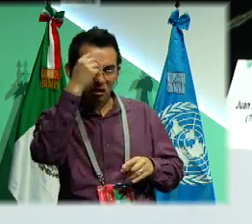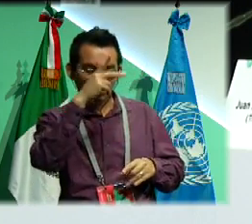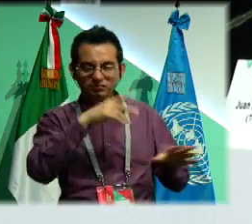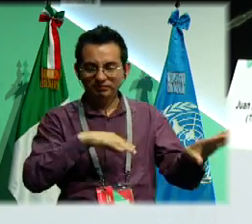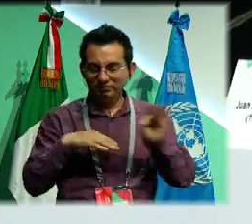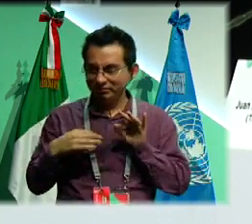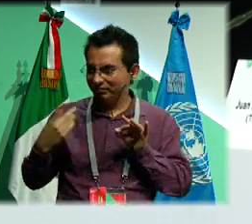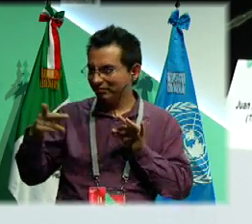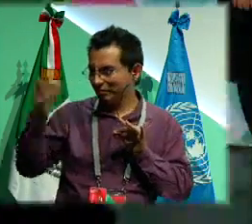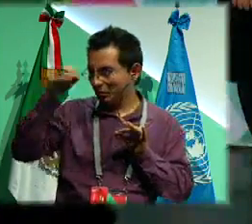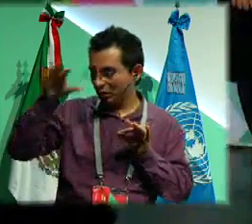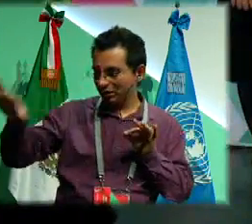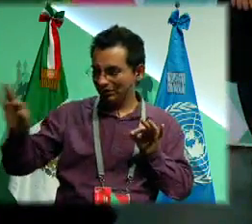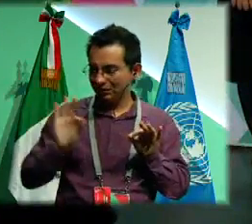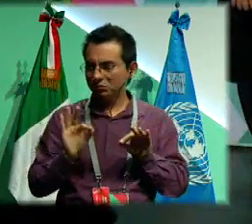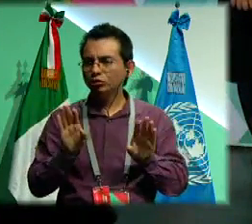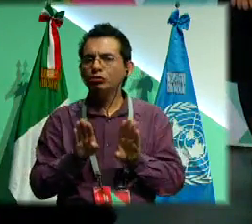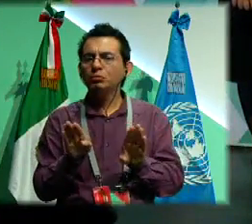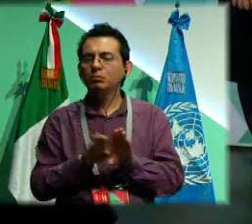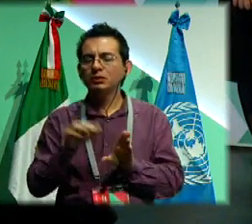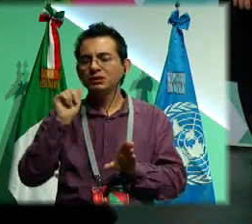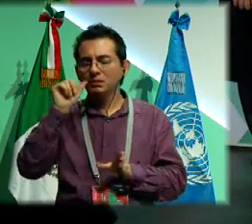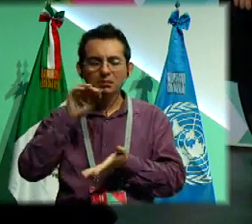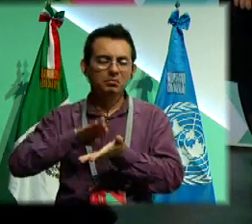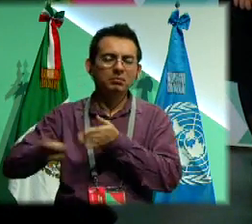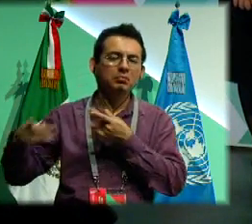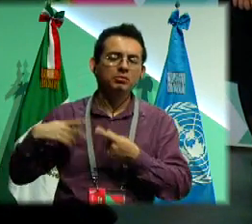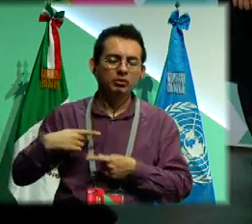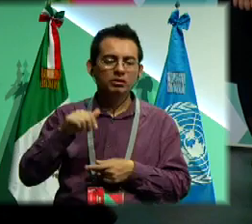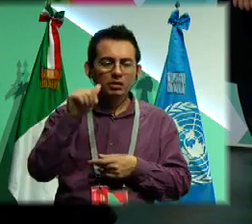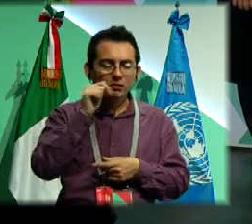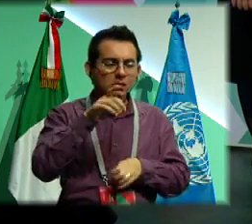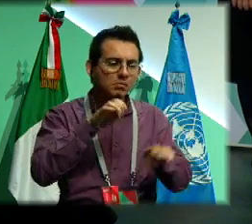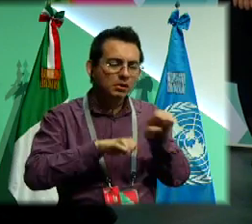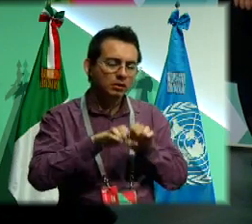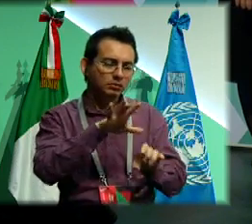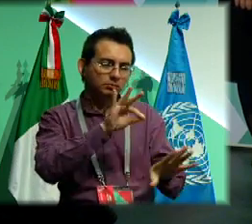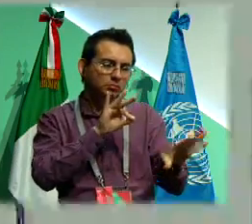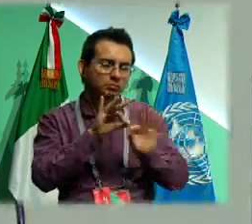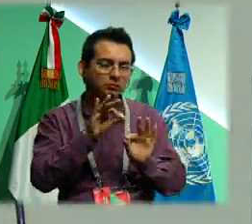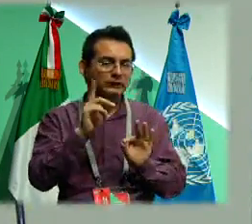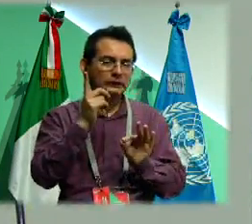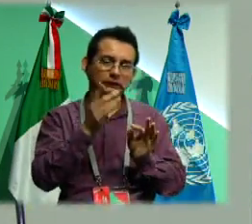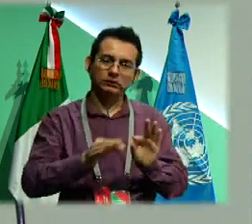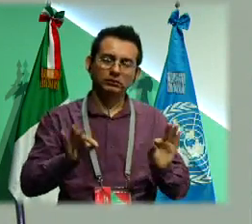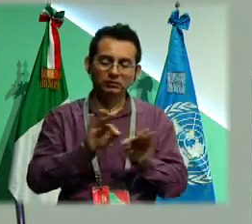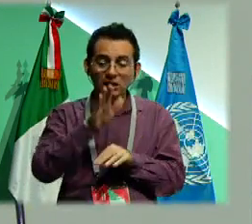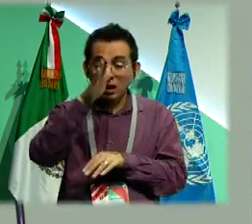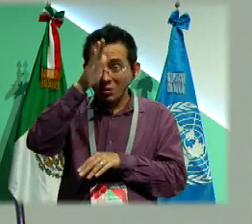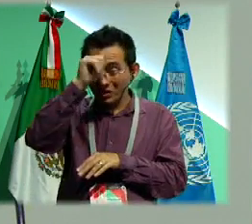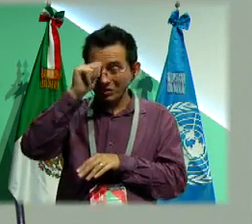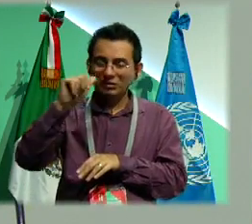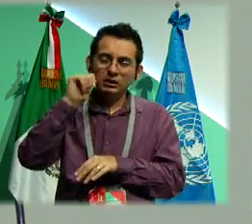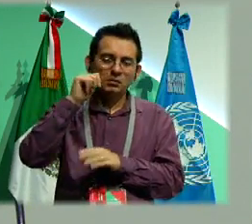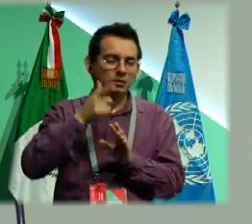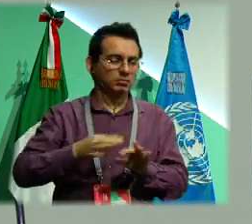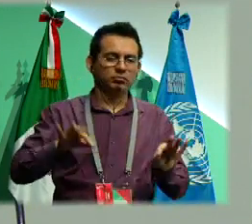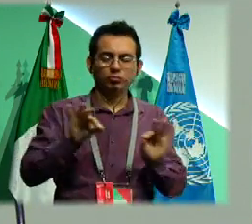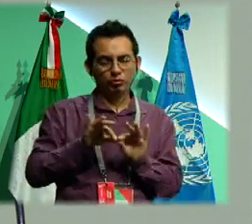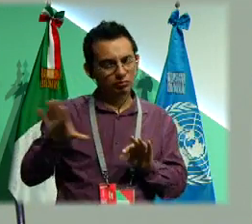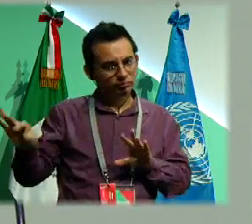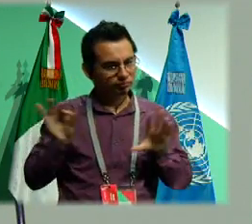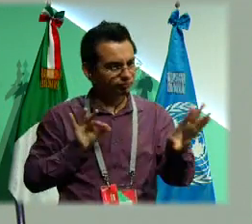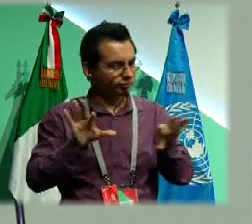autres au sein de ces accords commerciaux, parce que ces accords sont de plus en plus complexes